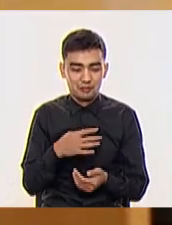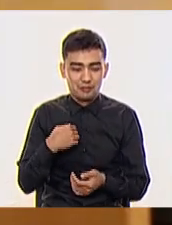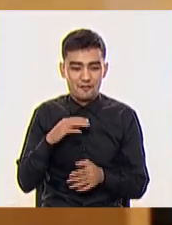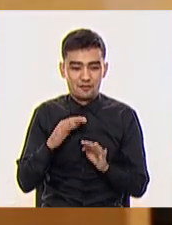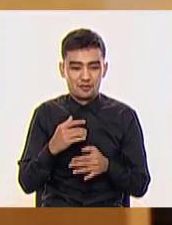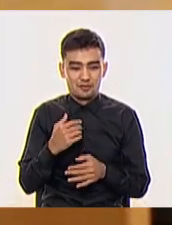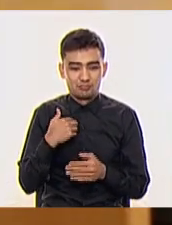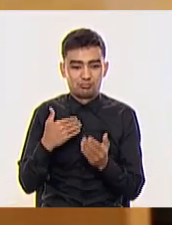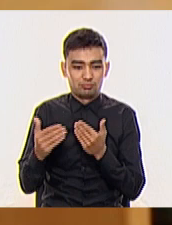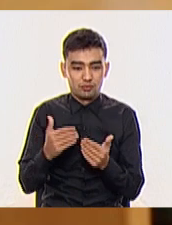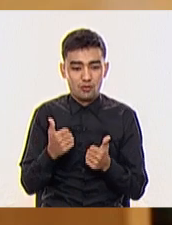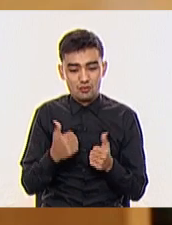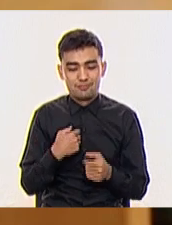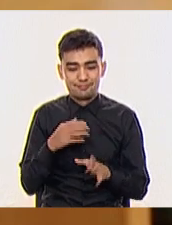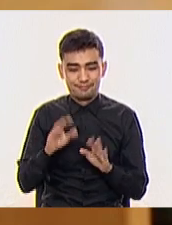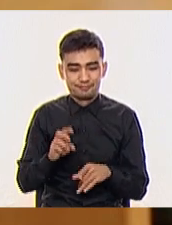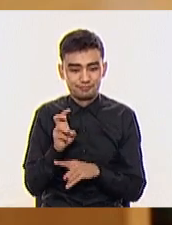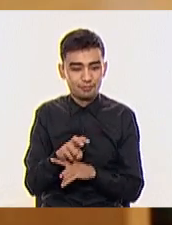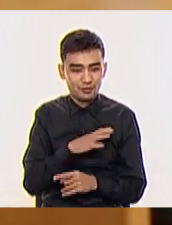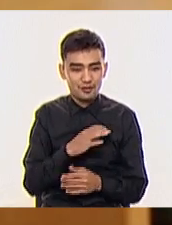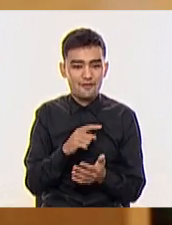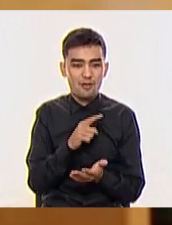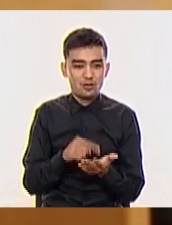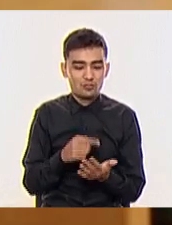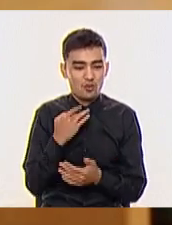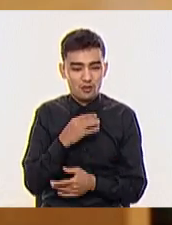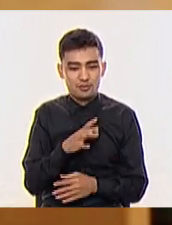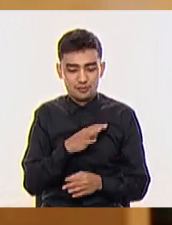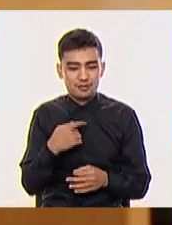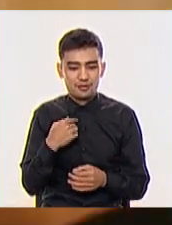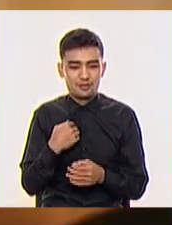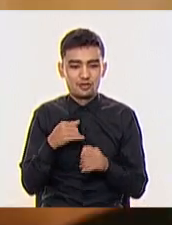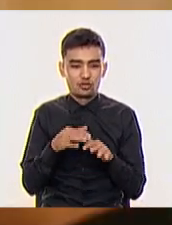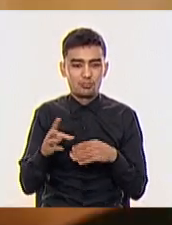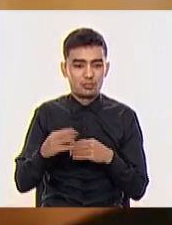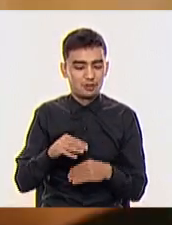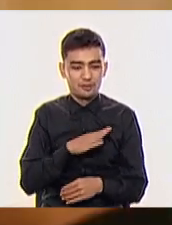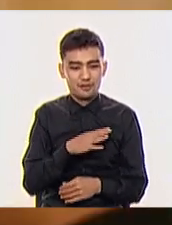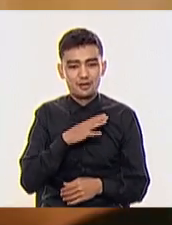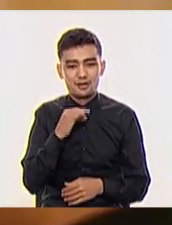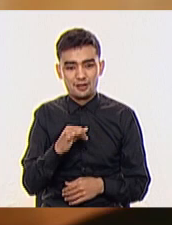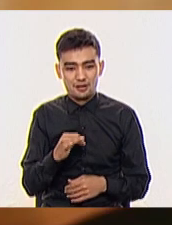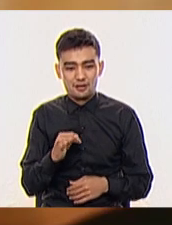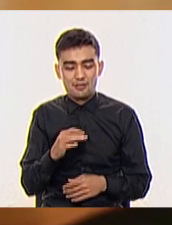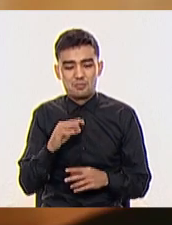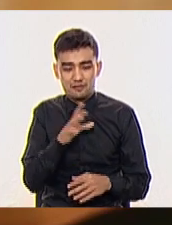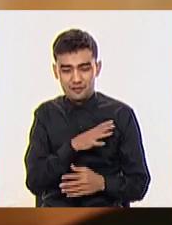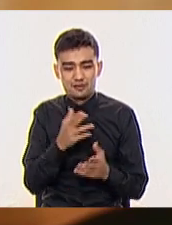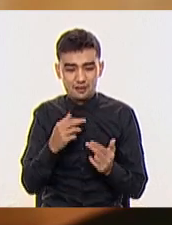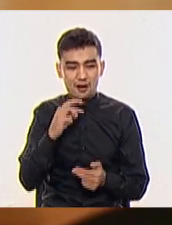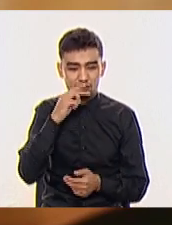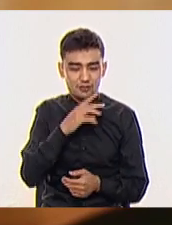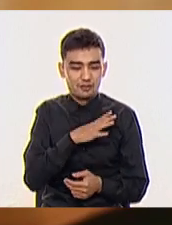тығыз қарым-қатынастамын. Себебі көптеген сұрақтарда солардың көмегімен шешеміз. Жаңылмайтын тұяқ жоқ дейтін сондай бар ғой. Сондықтан